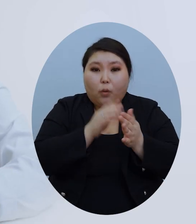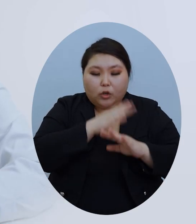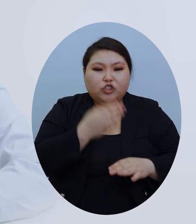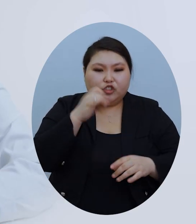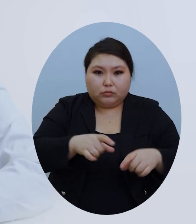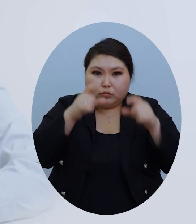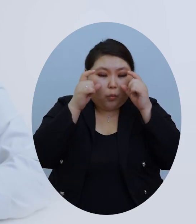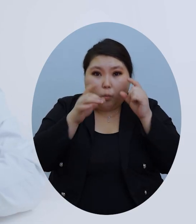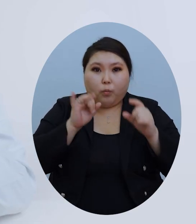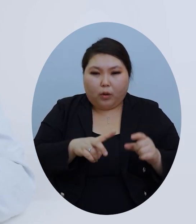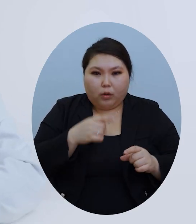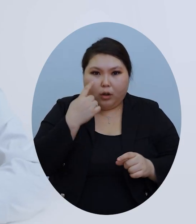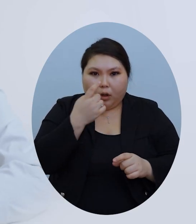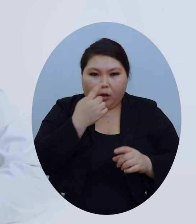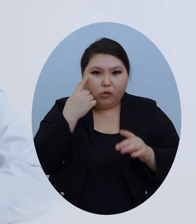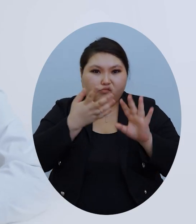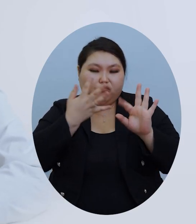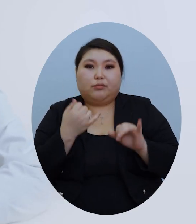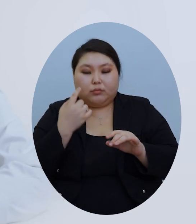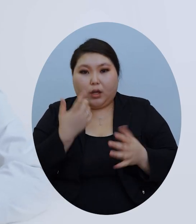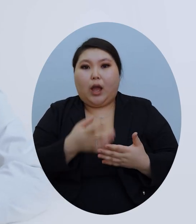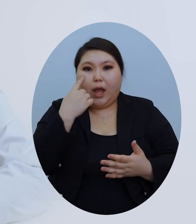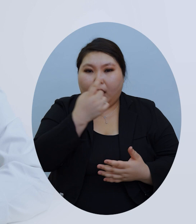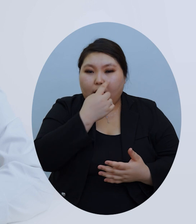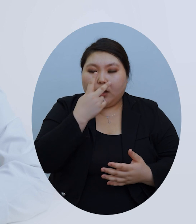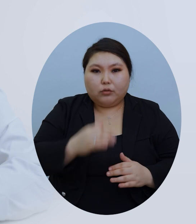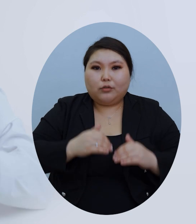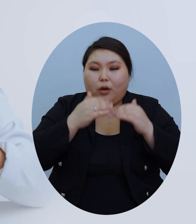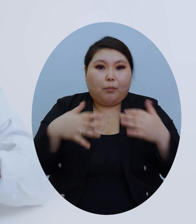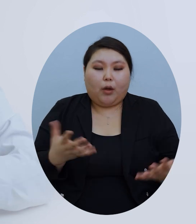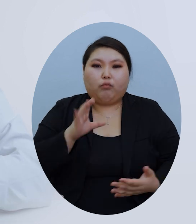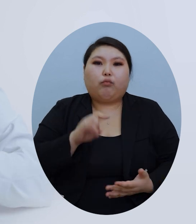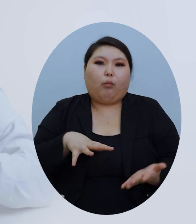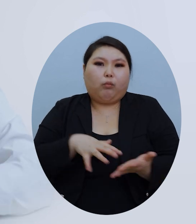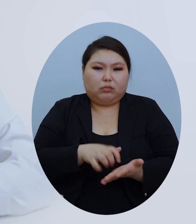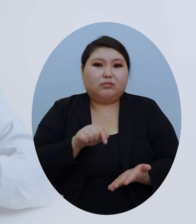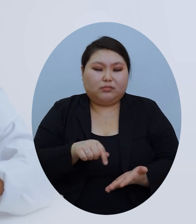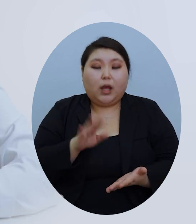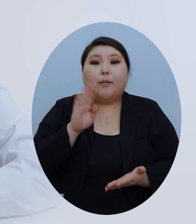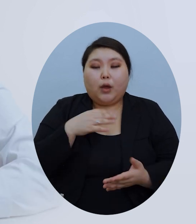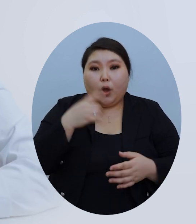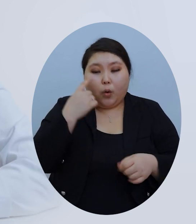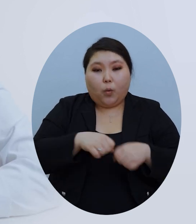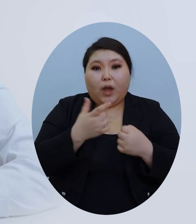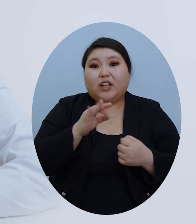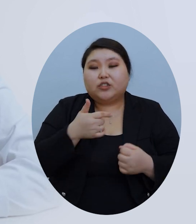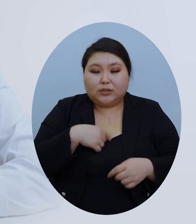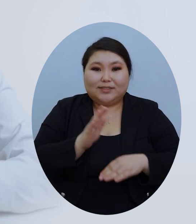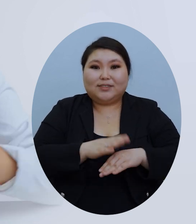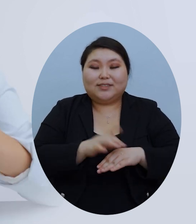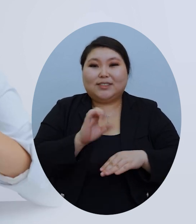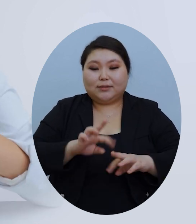мохос хараа үүсгэх, харааны төв хөгжихгүй байх цол талуудтай. Тэгэхээр хугарлын гажиг нь яаж засагддаг вэ?